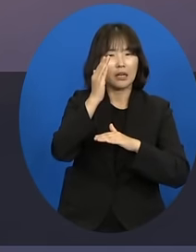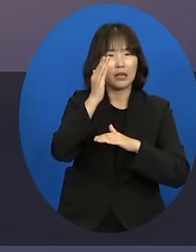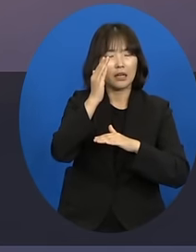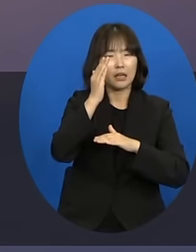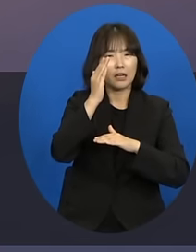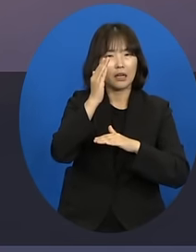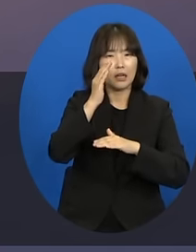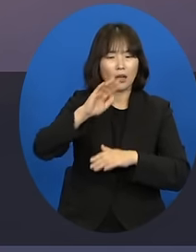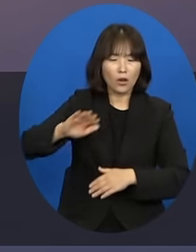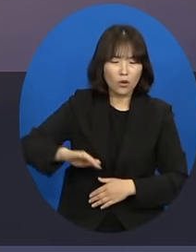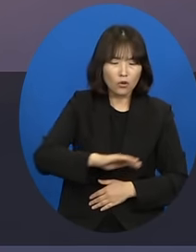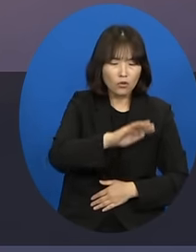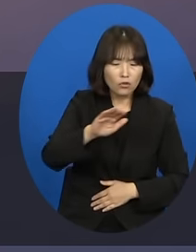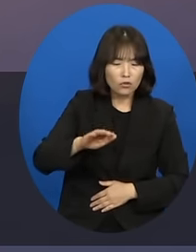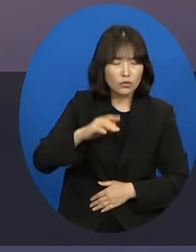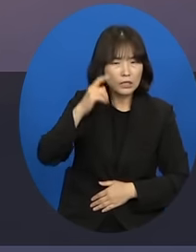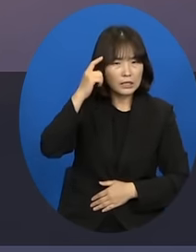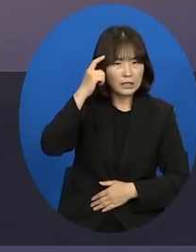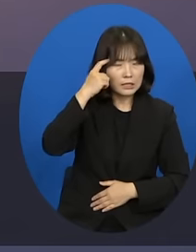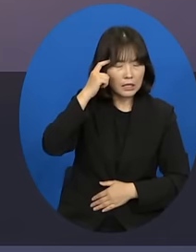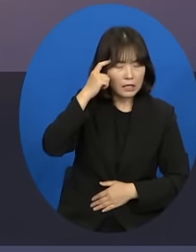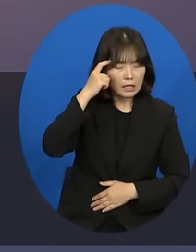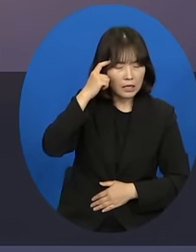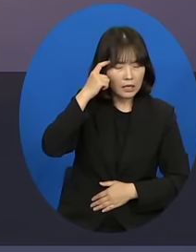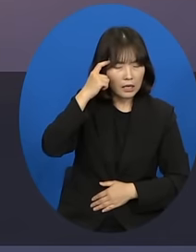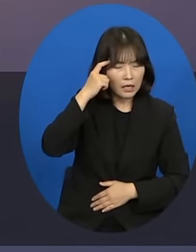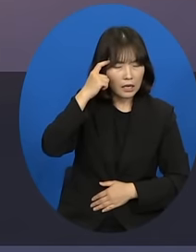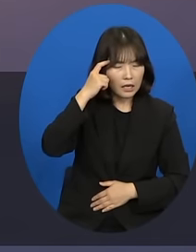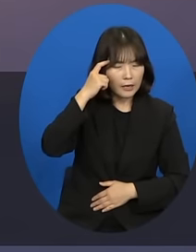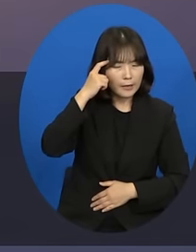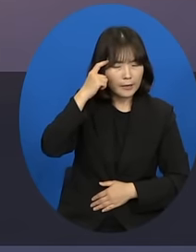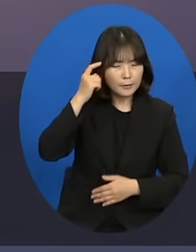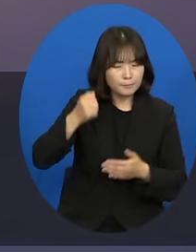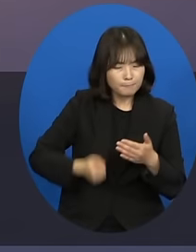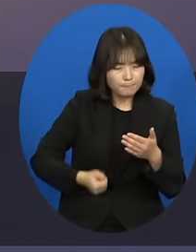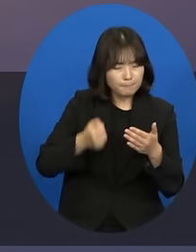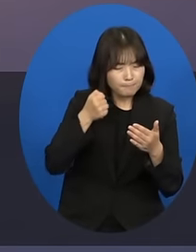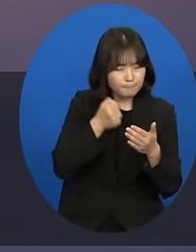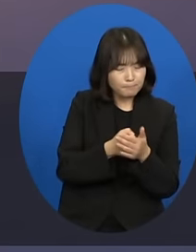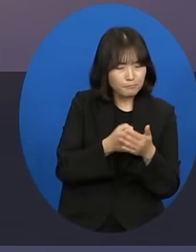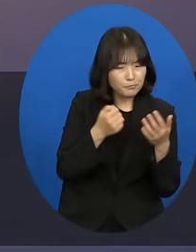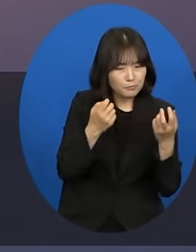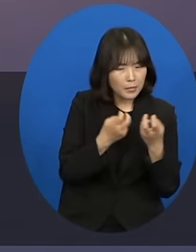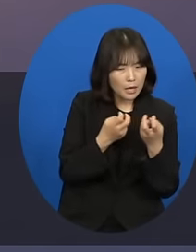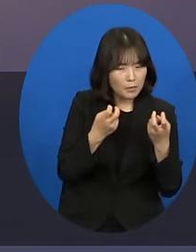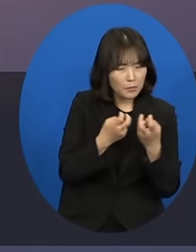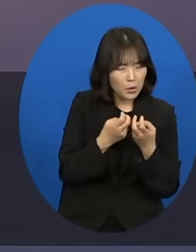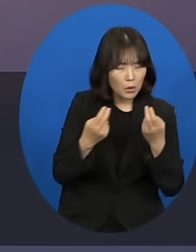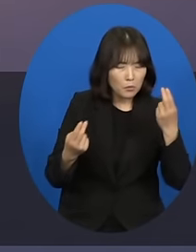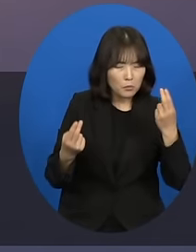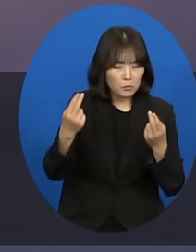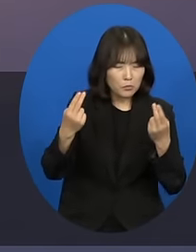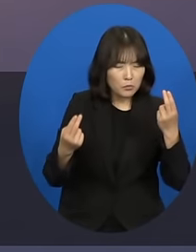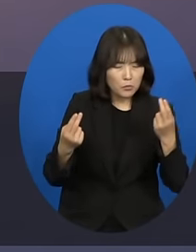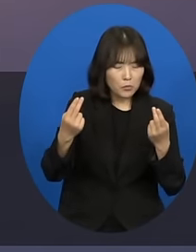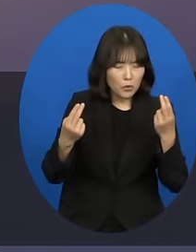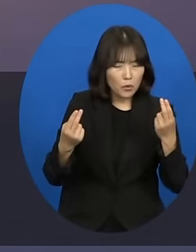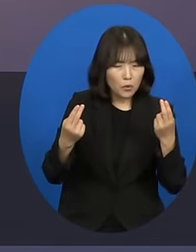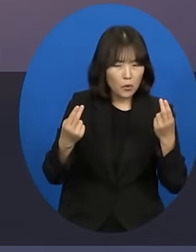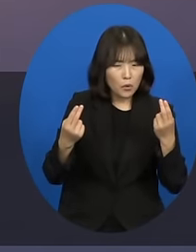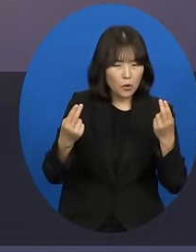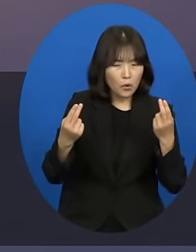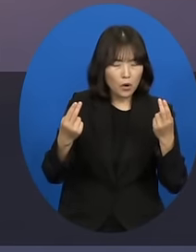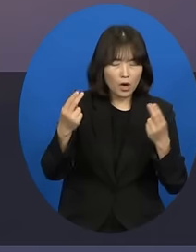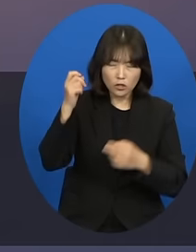우리가 생각하고 우리가 단정짓는 방법으로의 응답이 아닌데 우리의